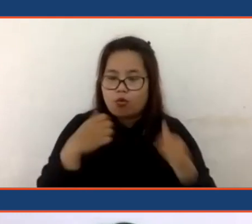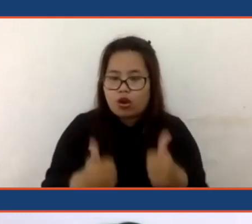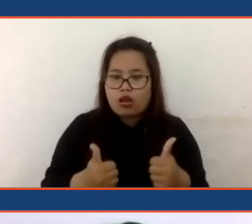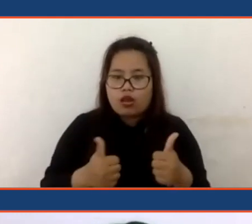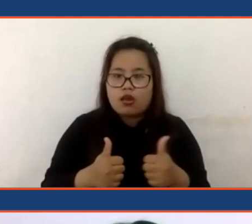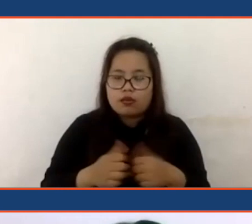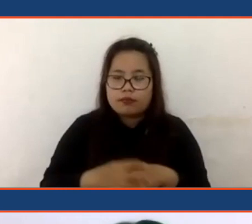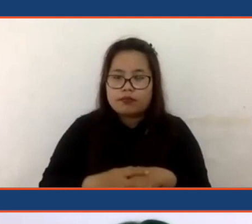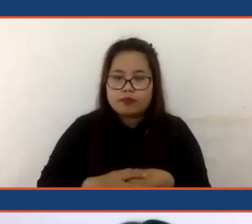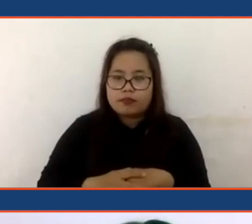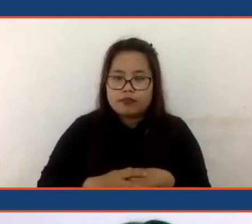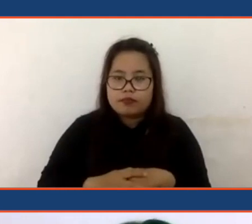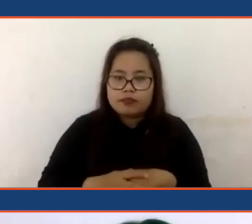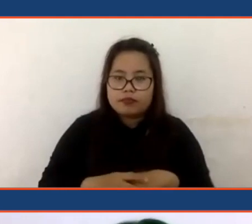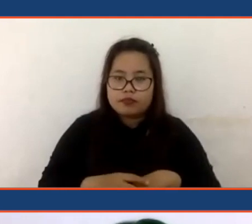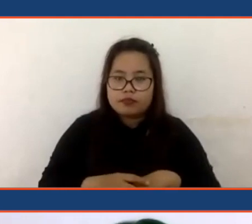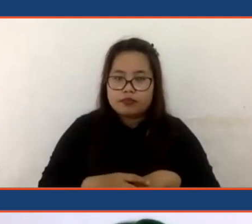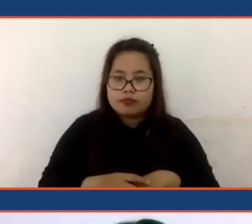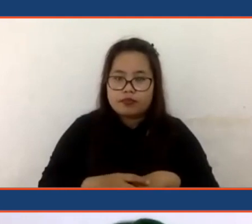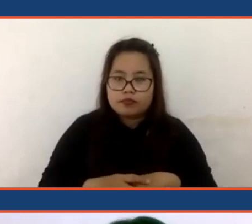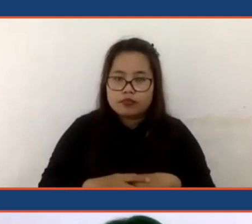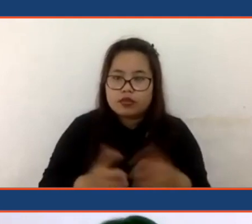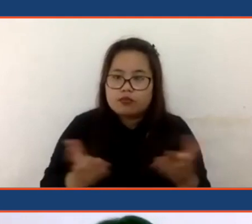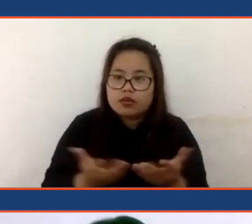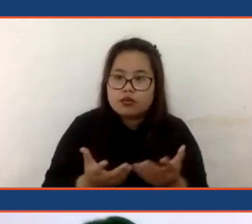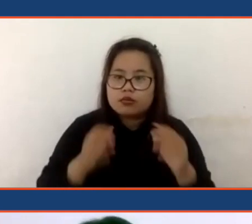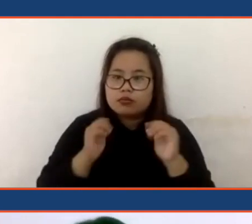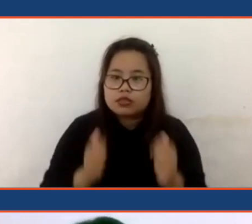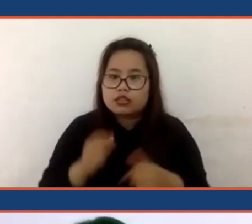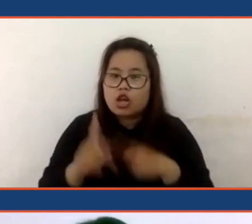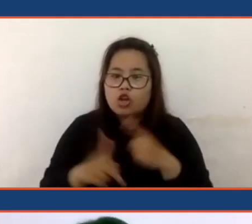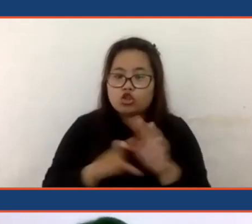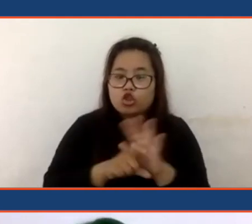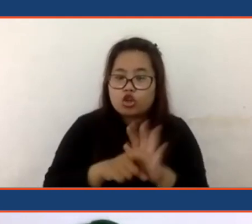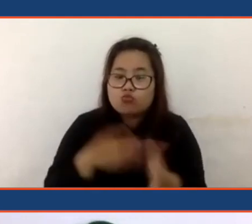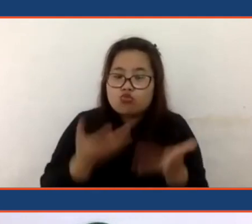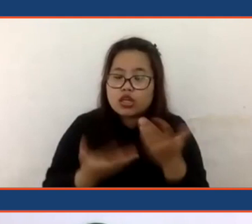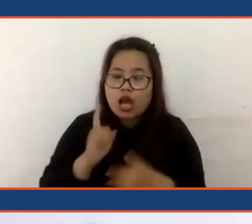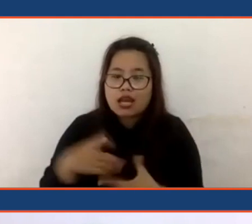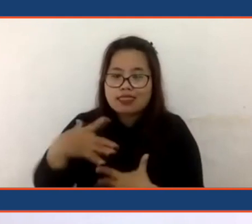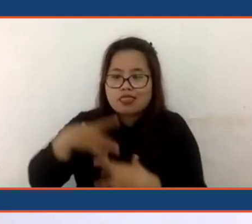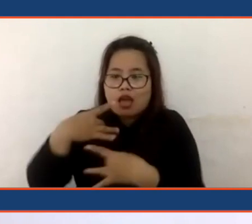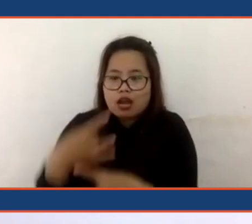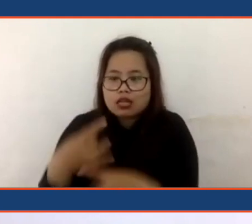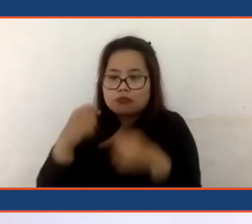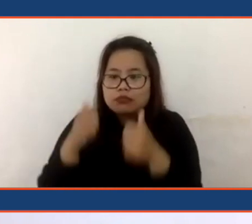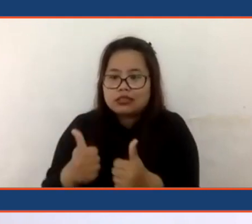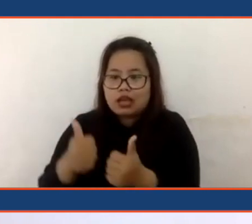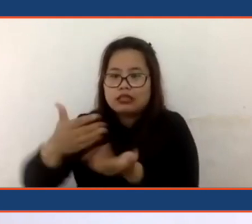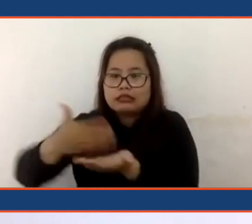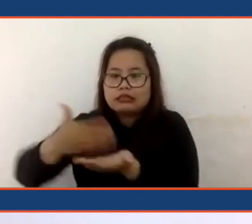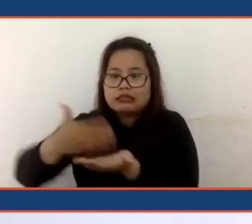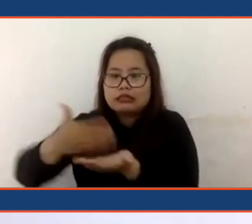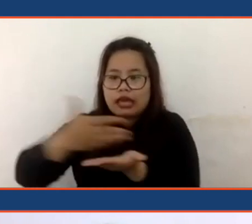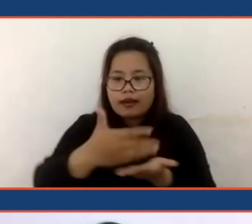itu dari saya beberapa link nanti yang mungkin tertarik bisa dishare Ya baik link YouTube